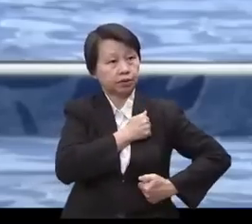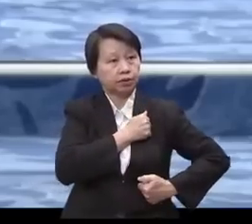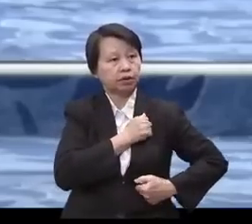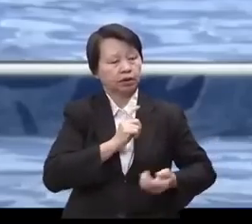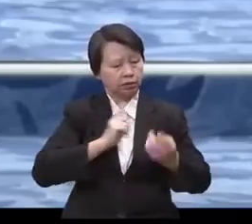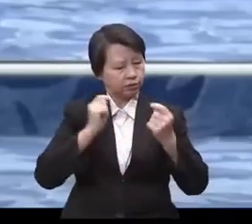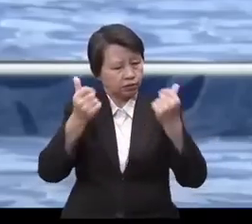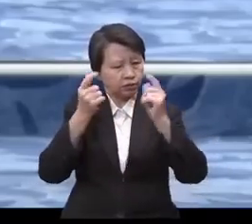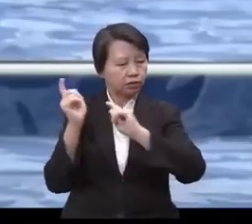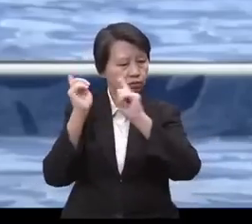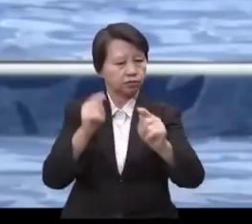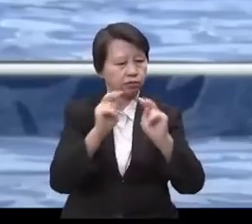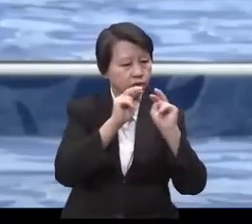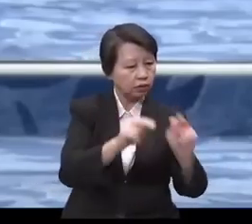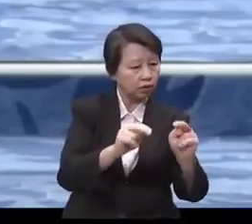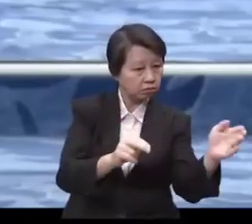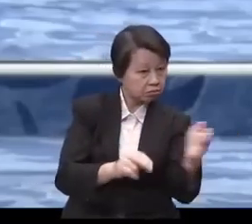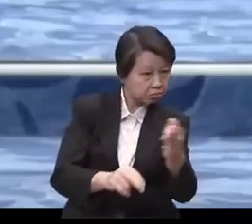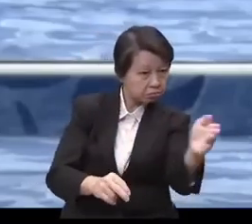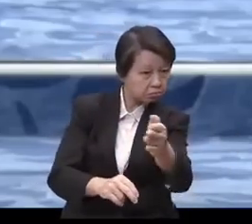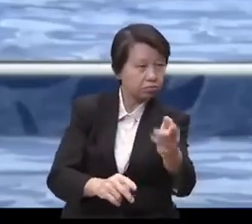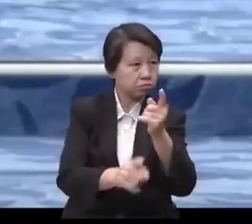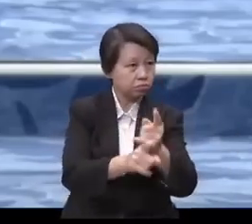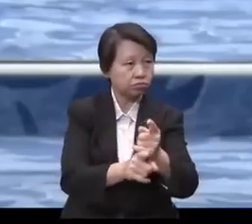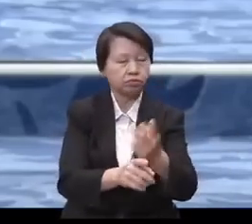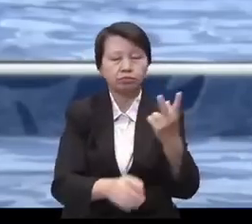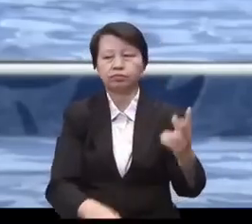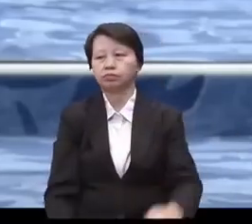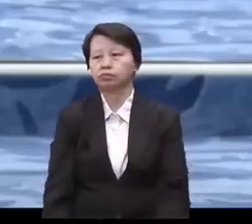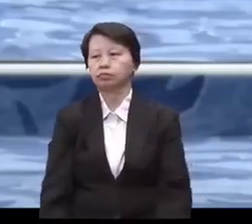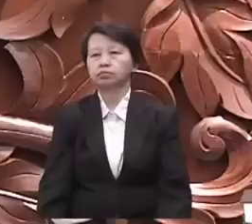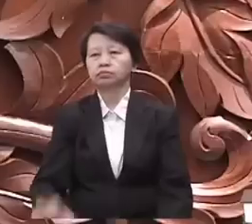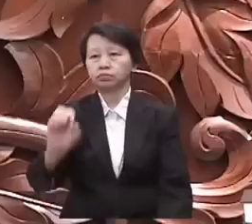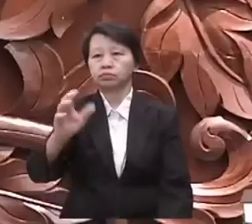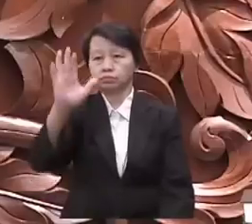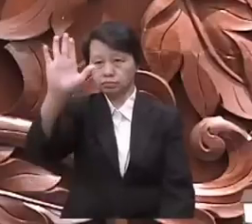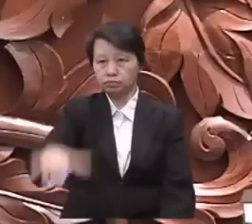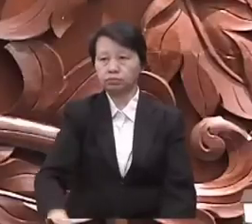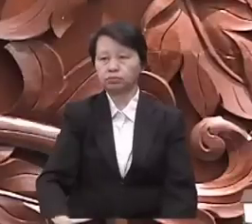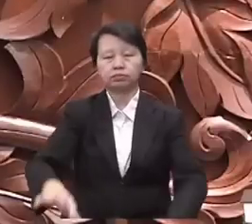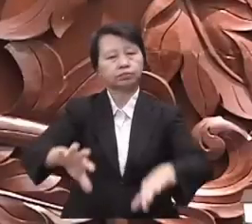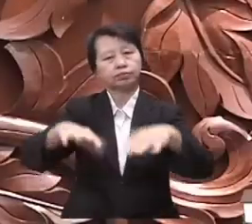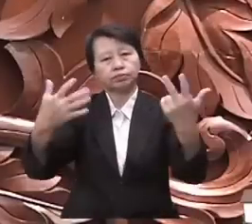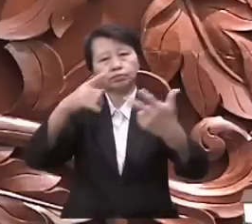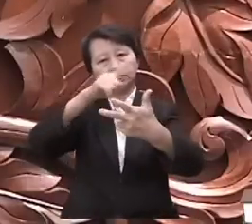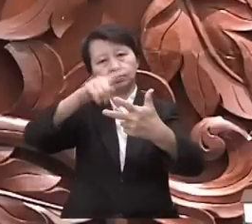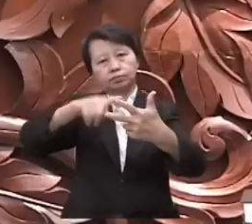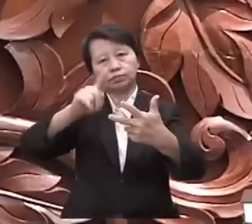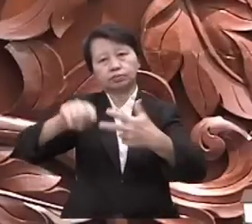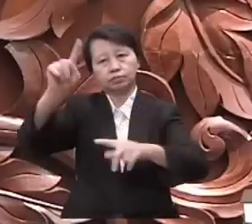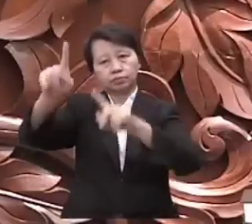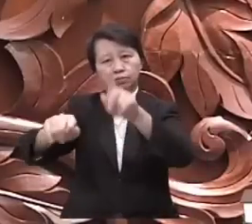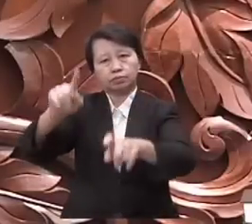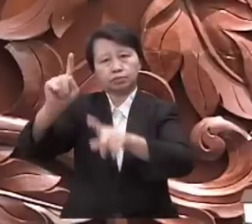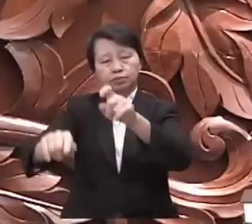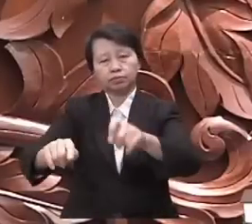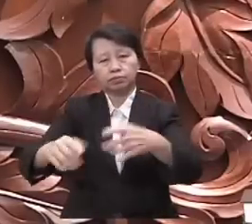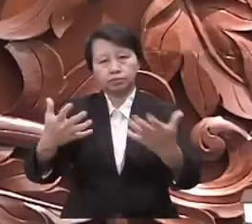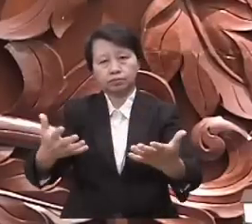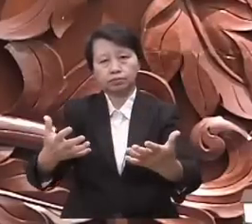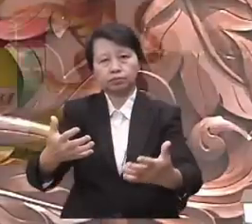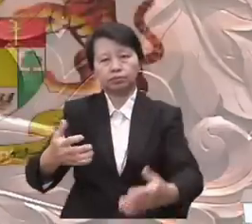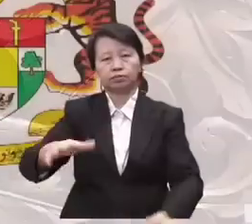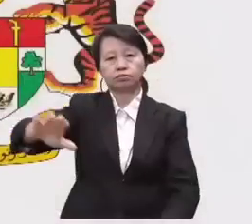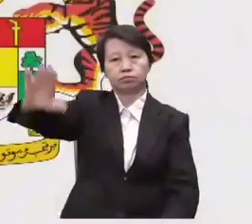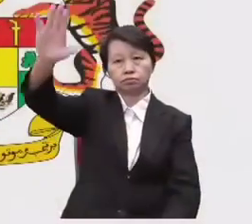segera mengambil tindakan. Baik. Ya Muhammad, sekarang tamatlah sesi Tan Sri, untuk Tan Sri waktu. Speaker, boleh tak